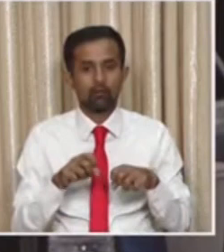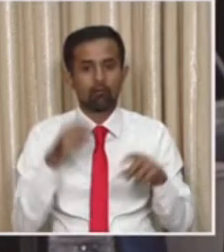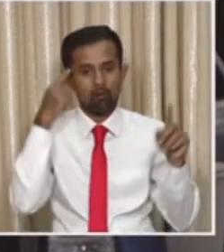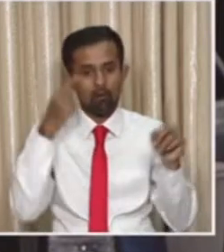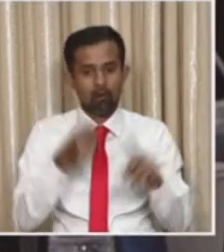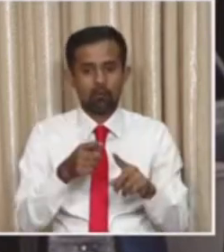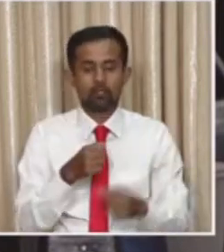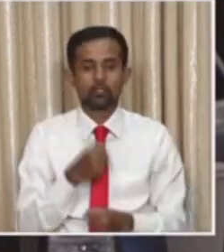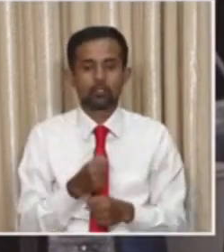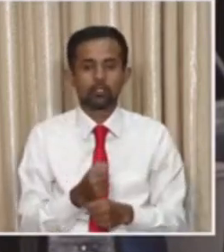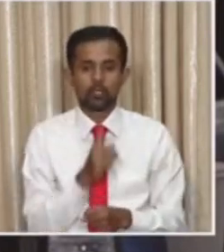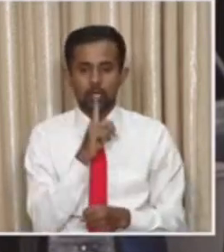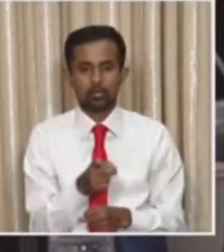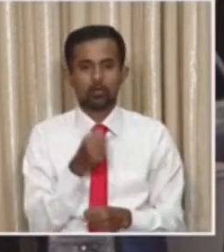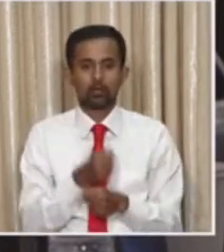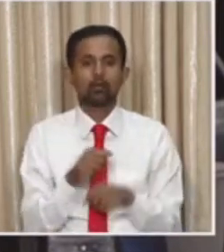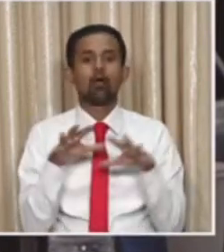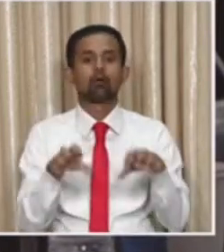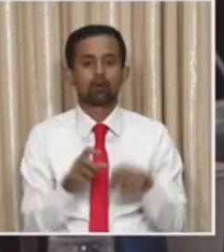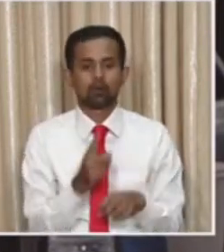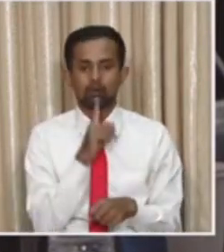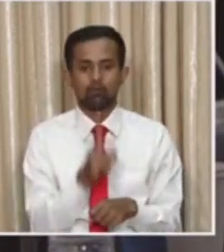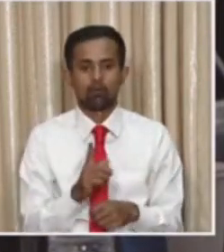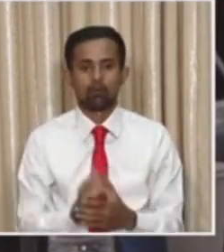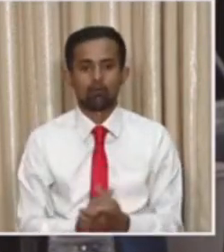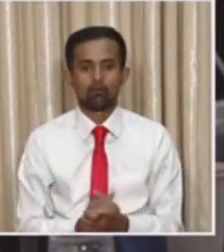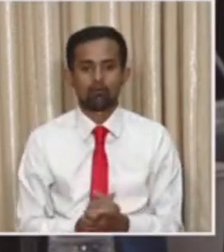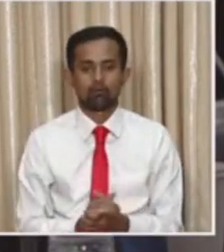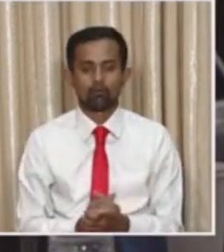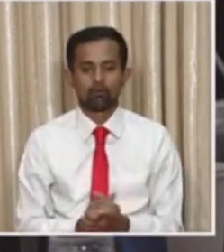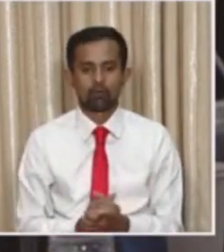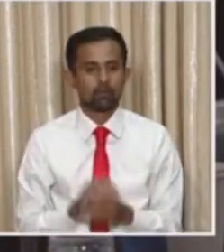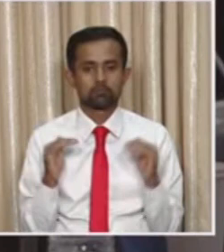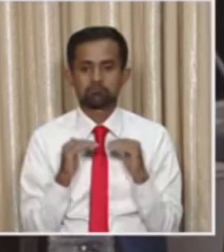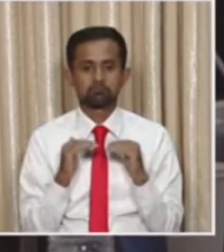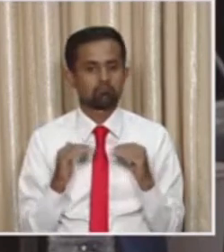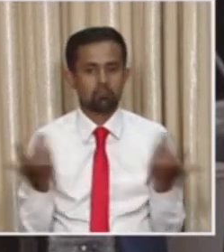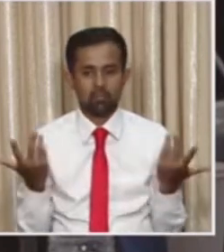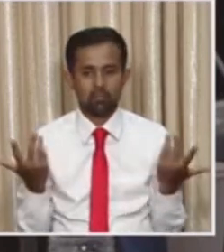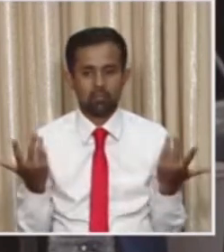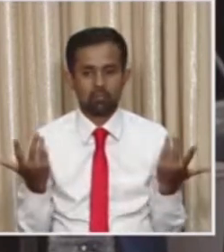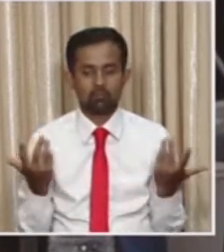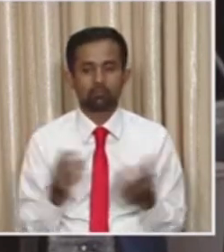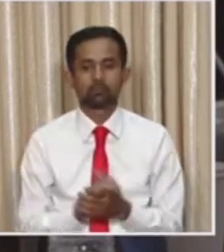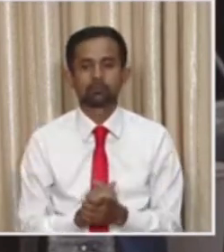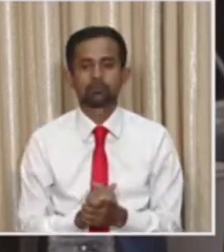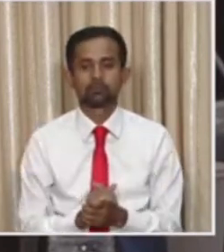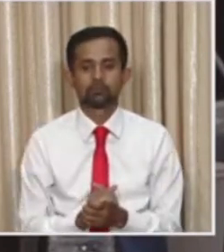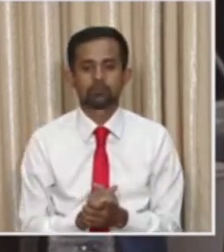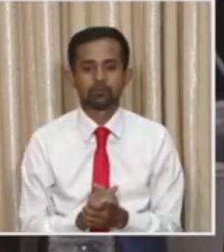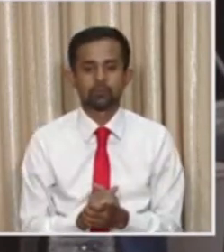கோருகின்றது. இது ஒரு நியாயமற்ற ஒரு செயல்பாடு. அந்த மக்களை அந்த இடங்களிலிருந்து பலவந்தமாக விரட்டி அடித்துவிட்டு அந்த இடங்களிலே